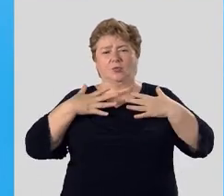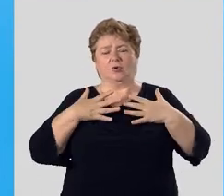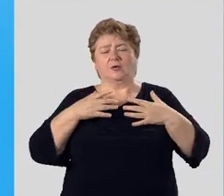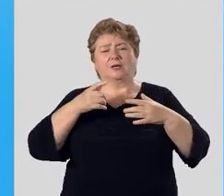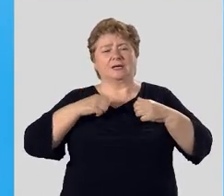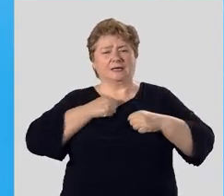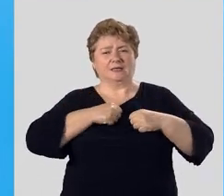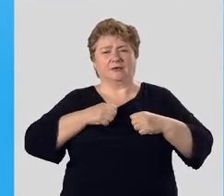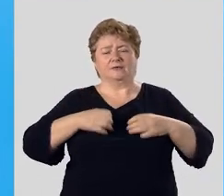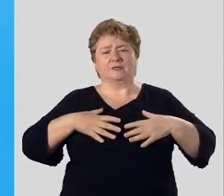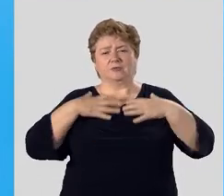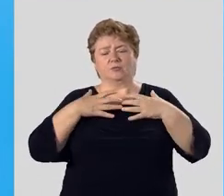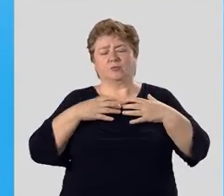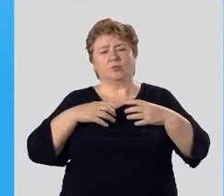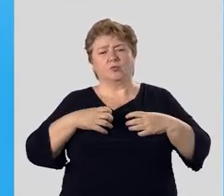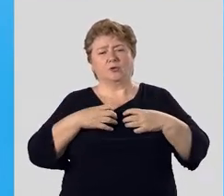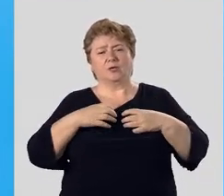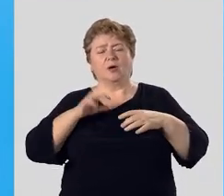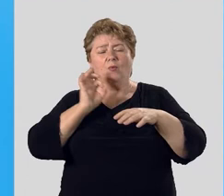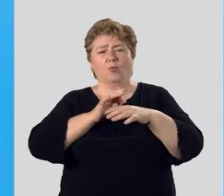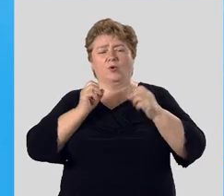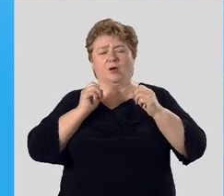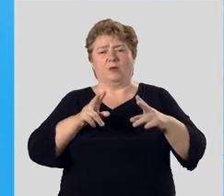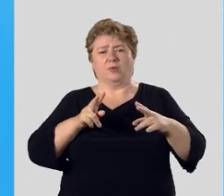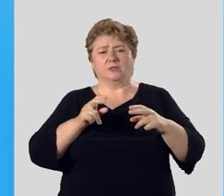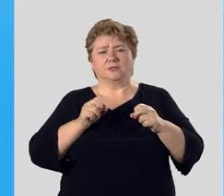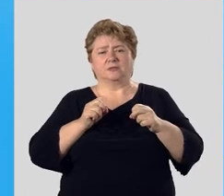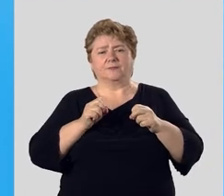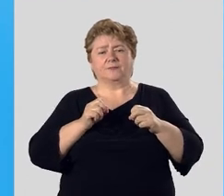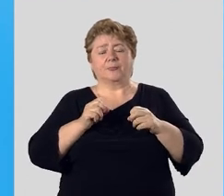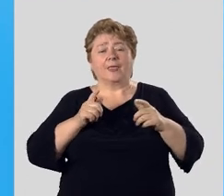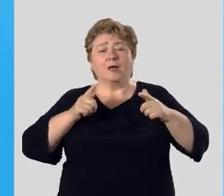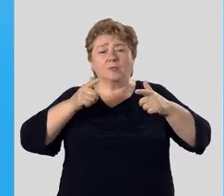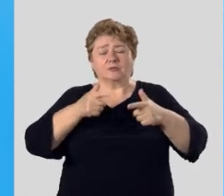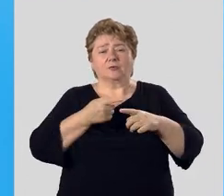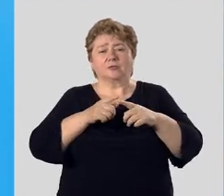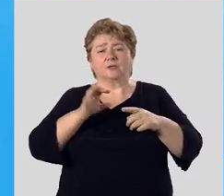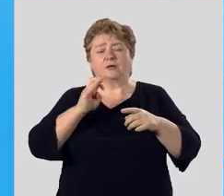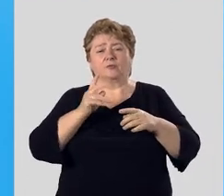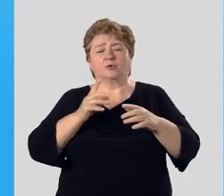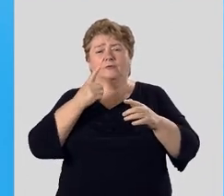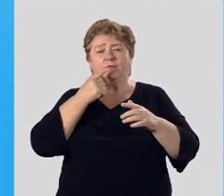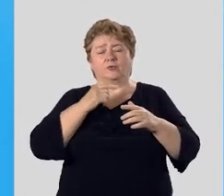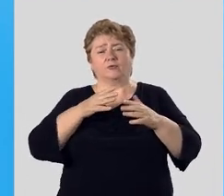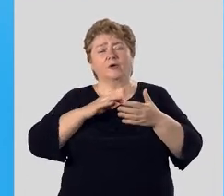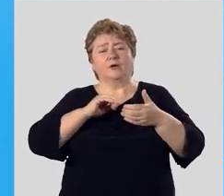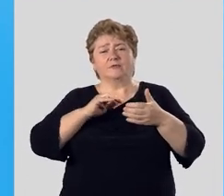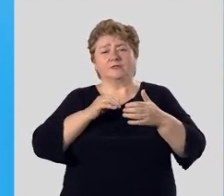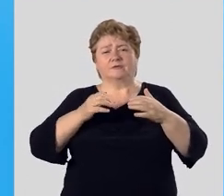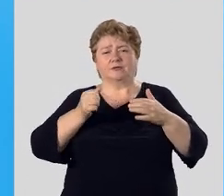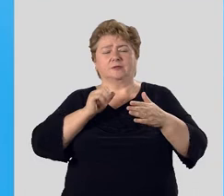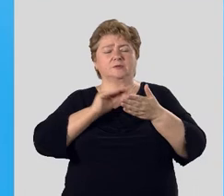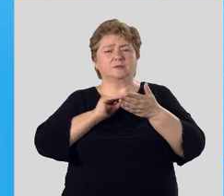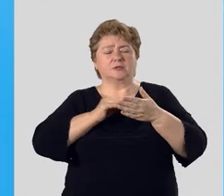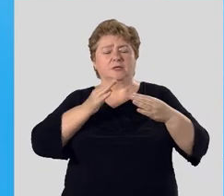– гневе, испуге, боли, опасности. Поступление этих гормонов в кровь вызывают